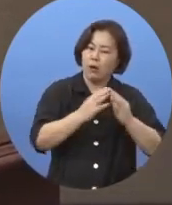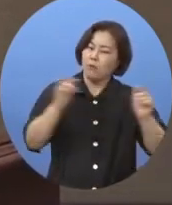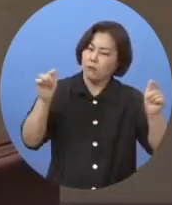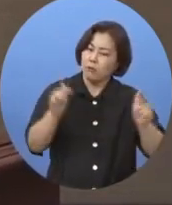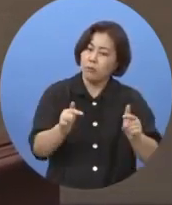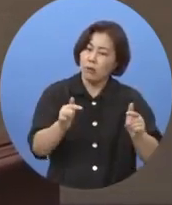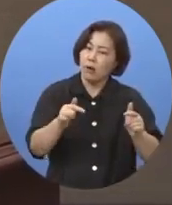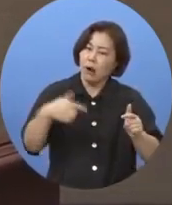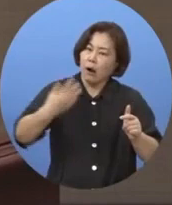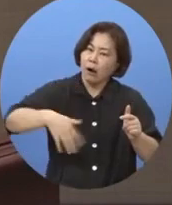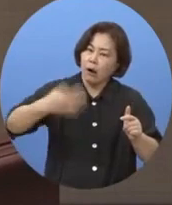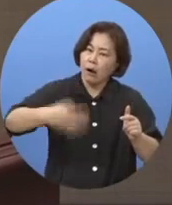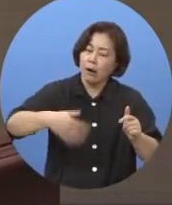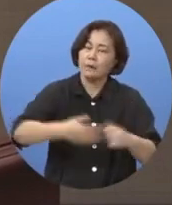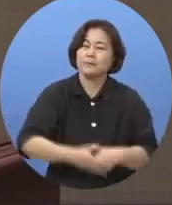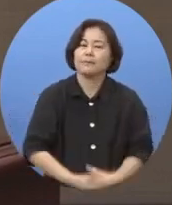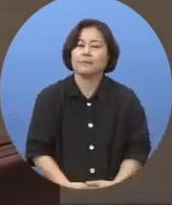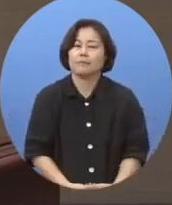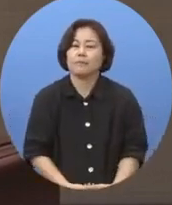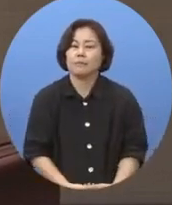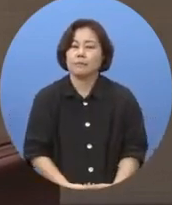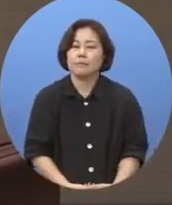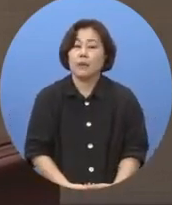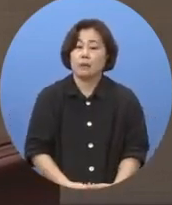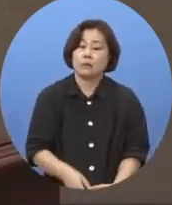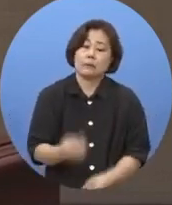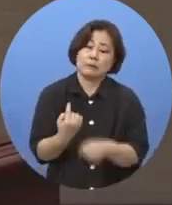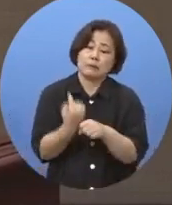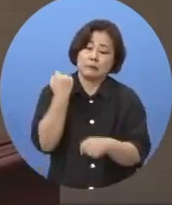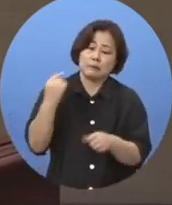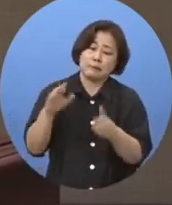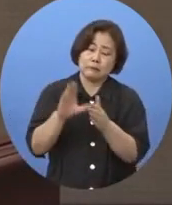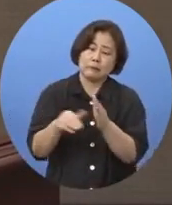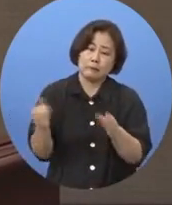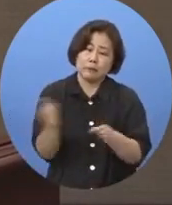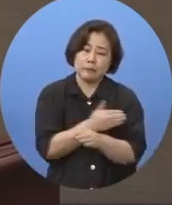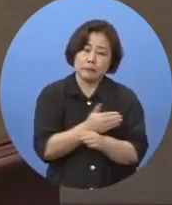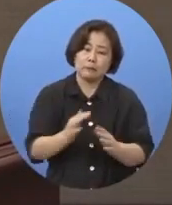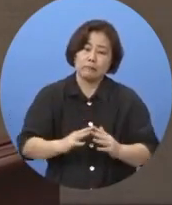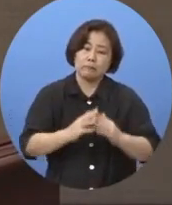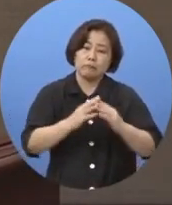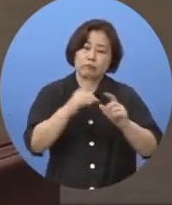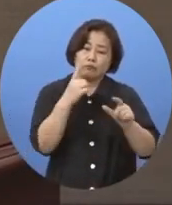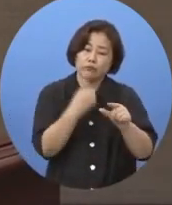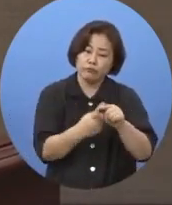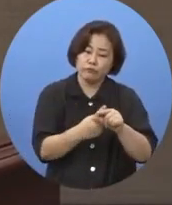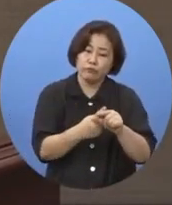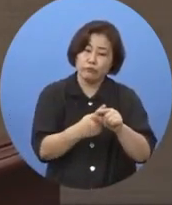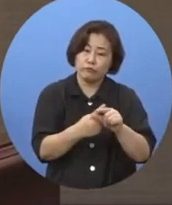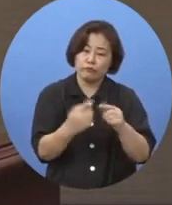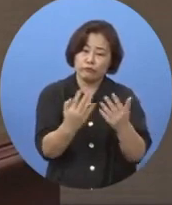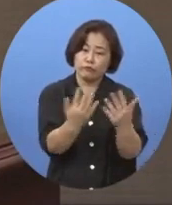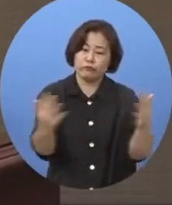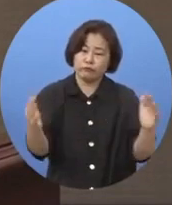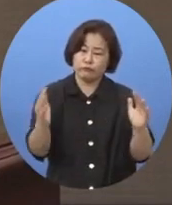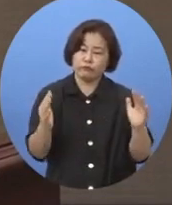부지는 펜스로 둘러싸인 채 덩그러니 남아있는 상태입니다